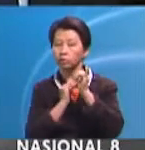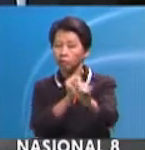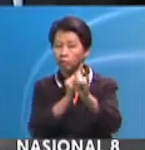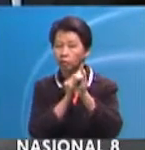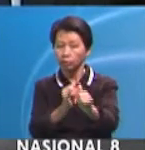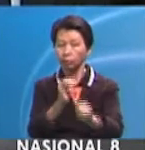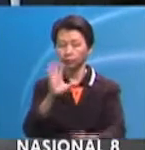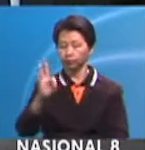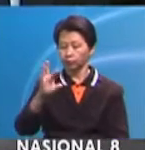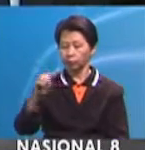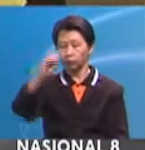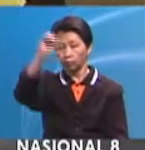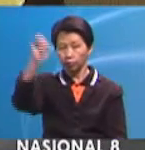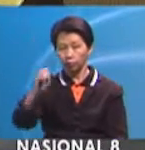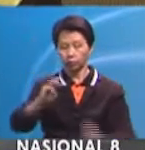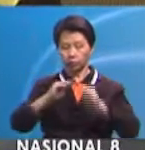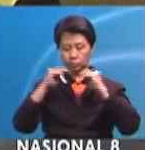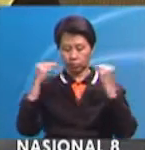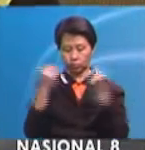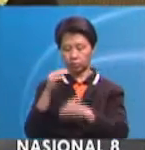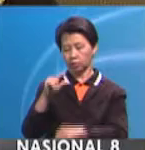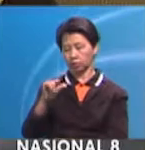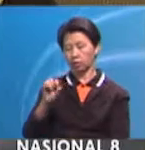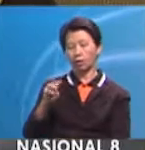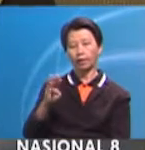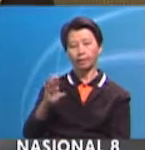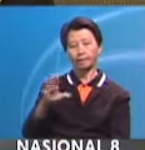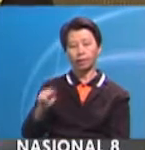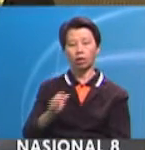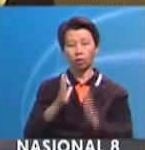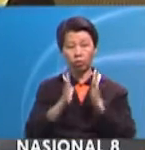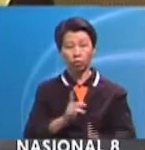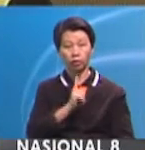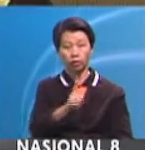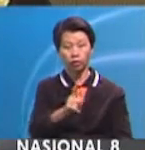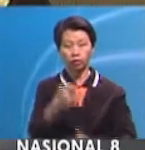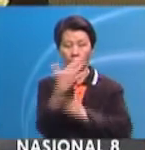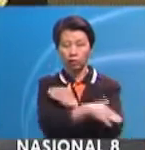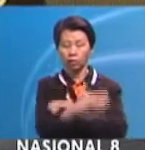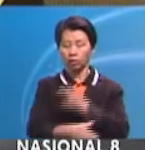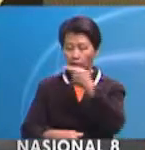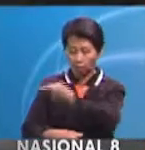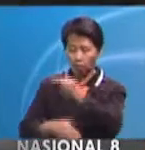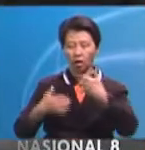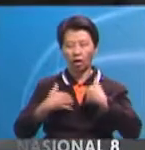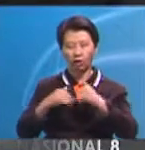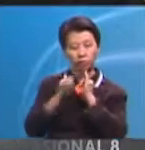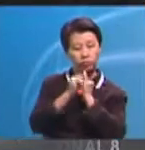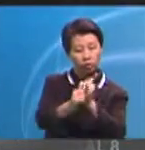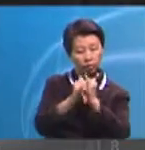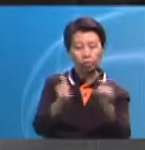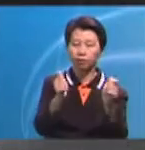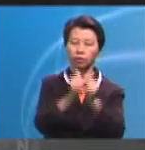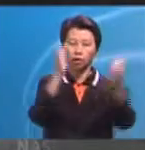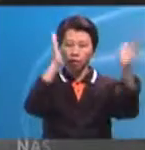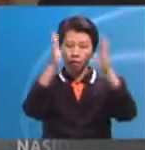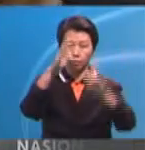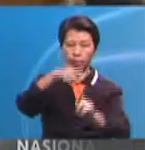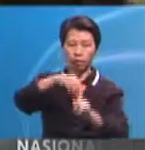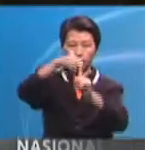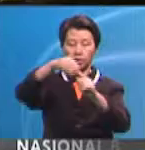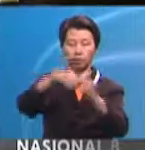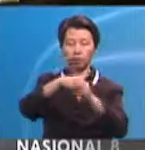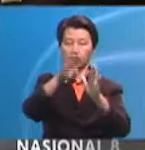90 ratus daripada masyarakat gambia beragama Islam dan negara itu mempunyai banyak persamaan dengan Malaysia terutama